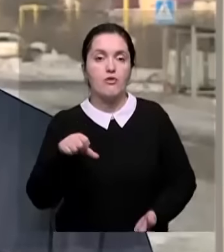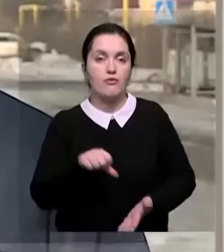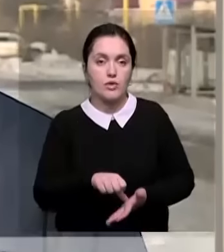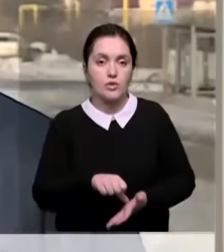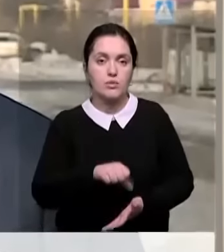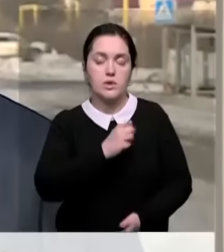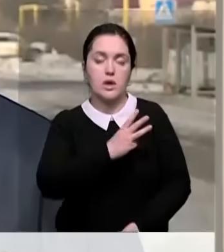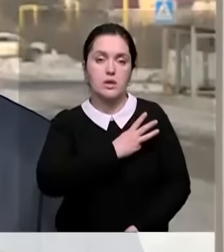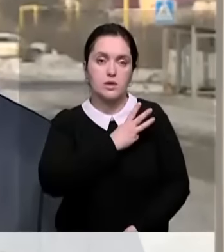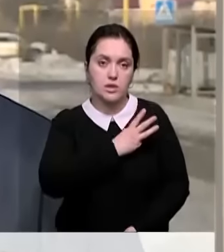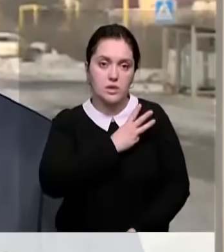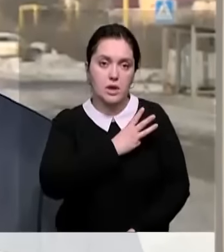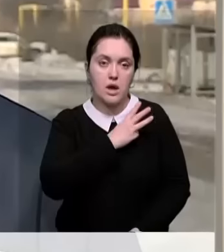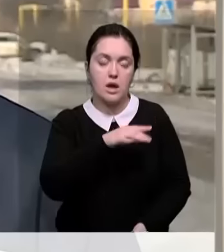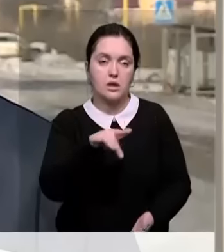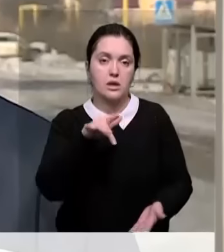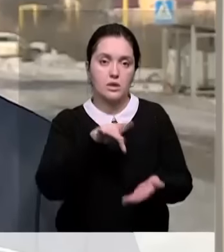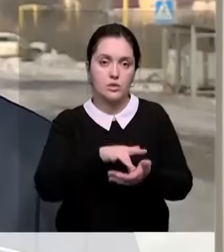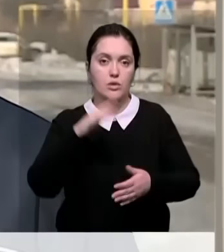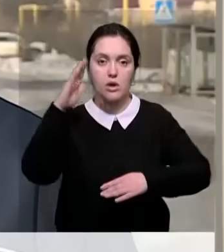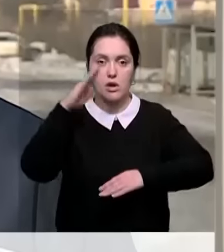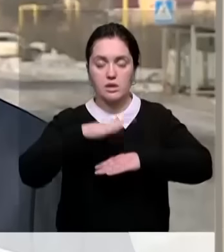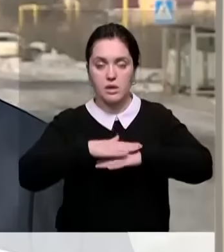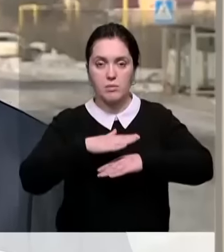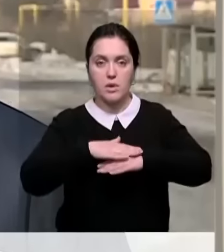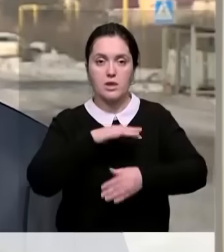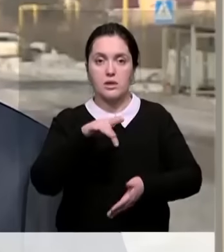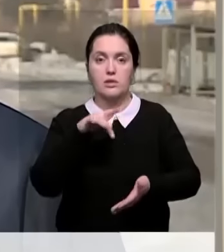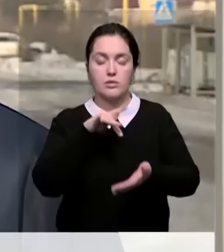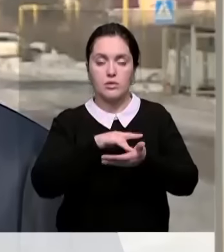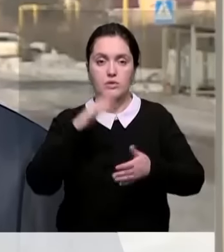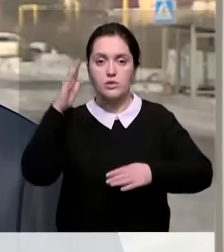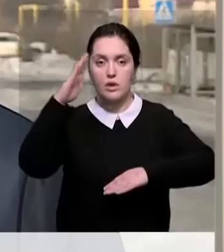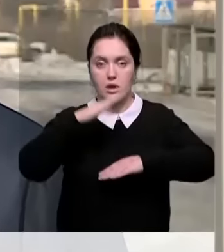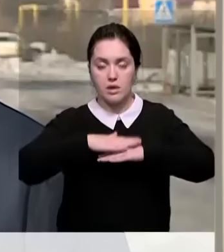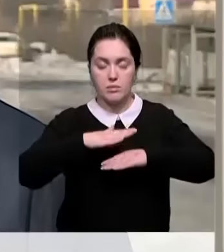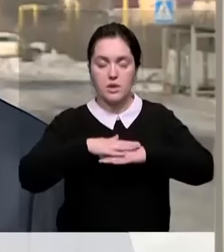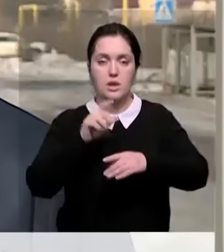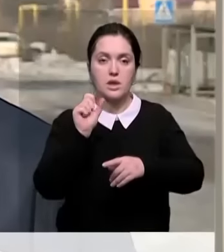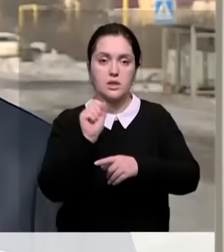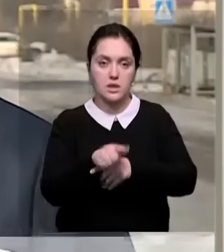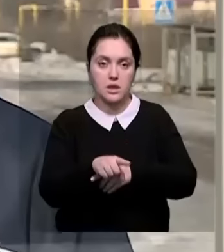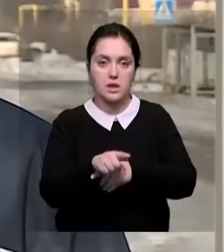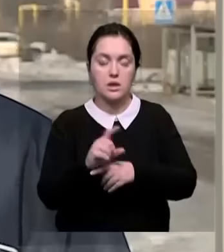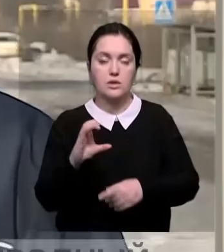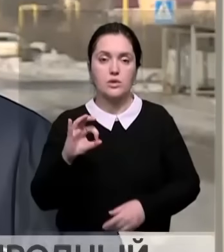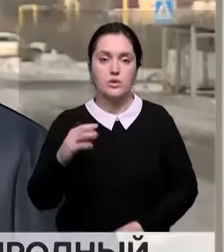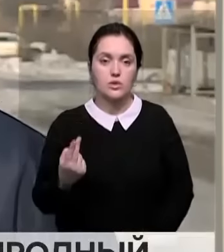инициативой, местный городской акимат. Городской акимат поставил задачу социально